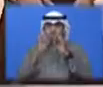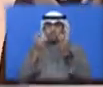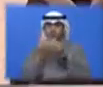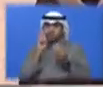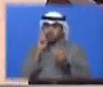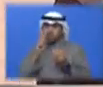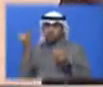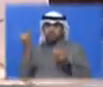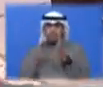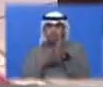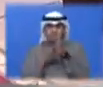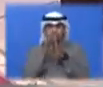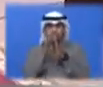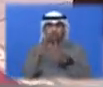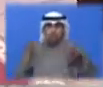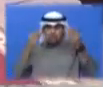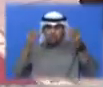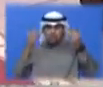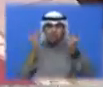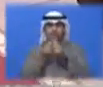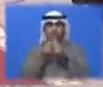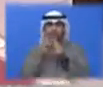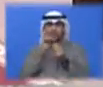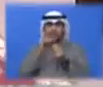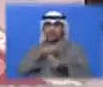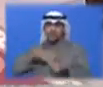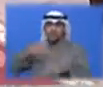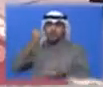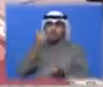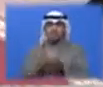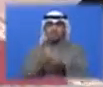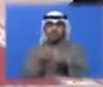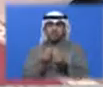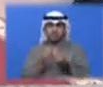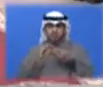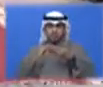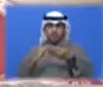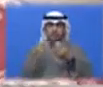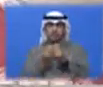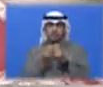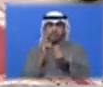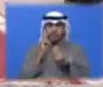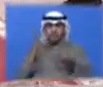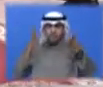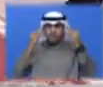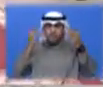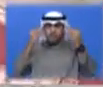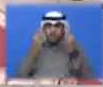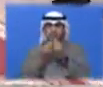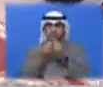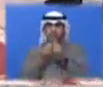أن يتشارك فيها الجميع وأن يتحمل كل طرف مسؤوليته من أجل تحسين جودة التعليم